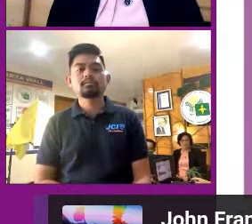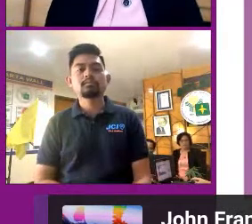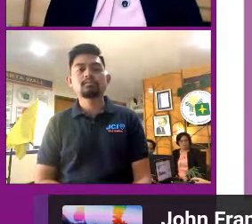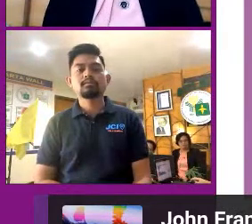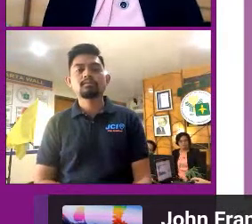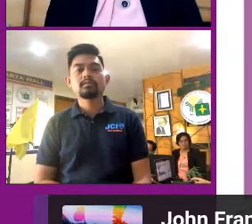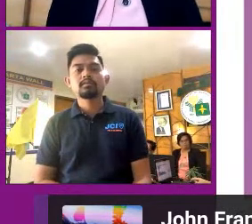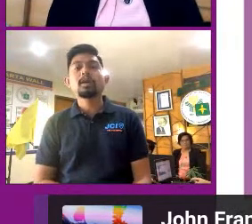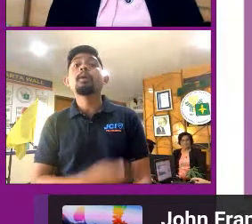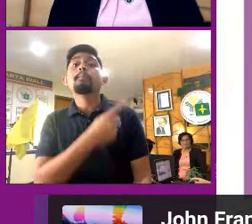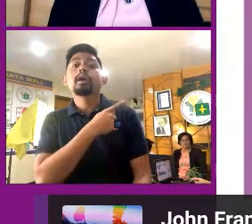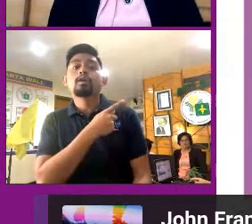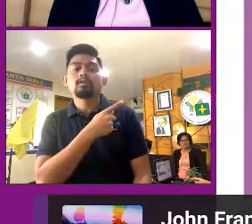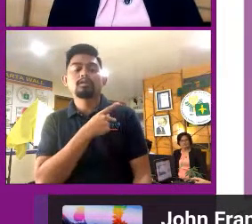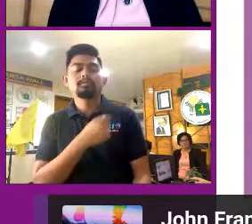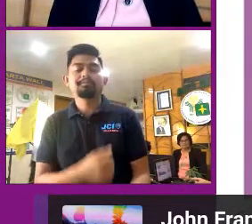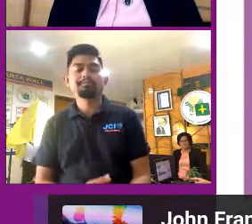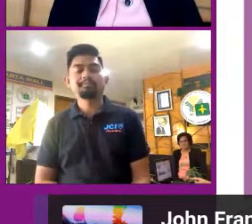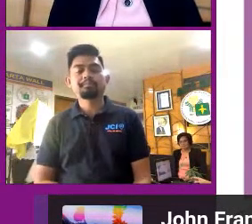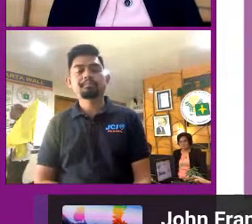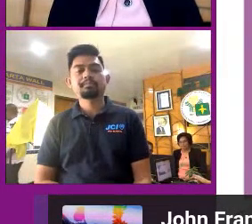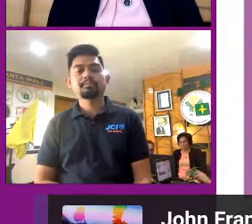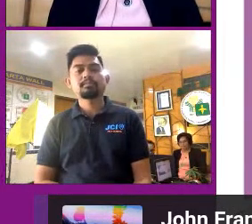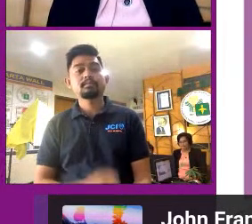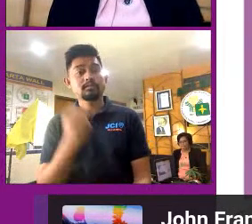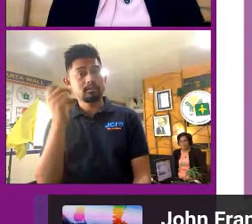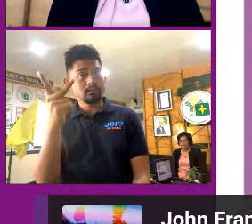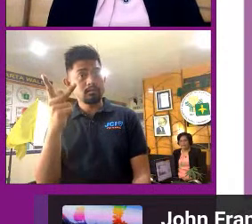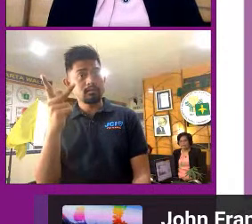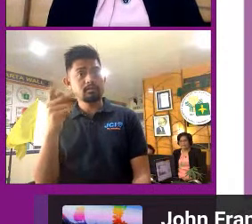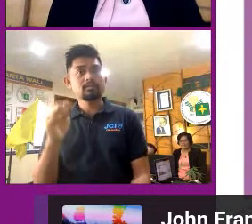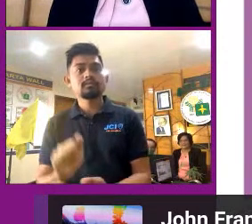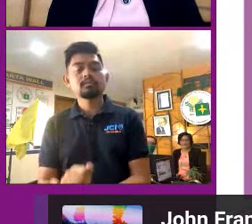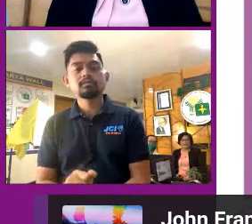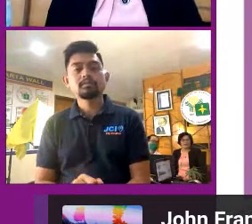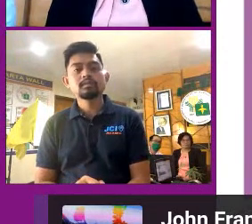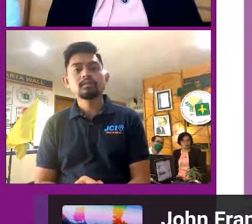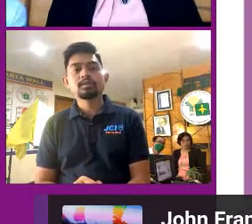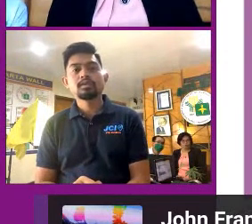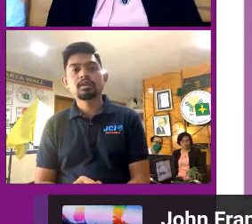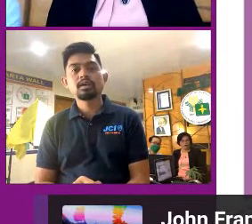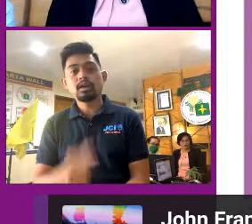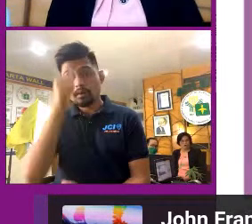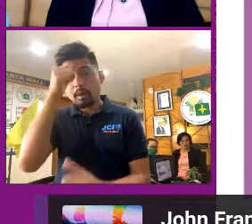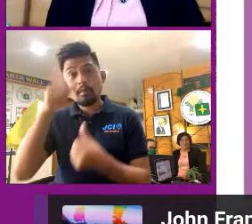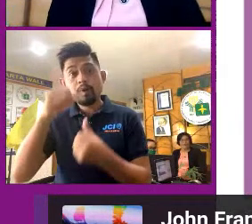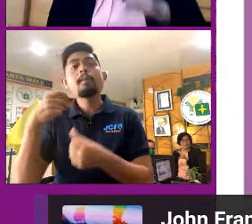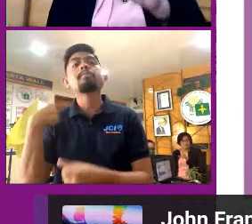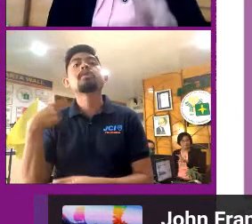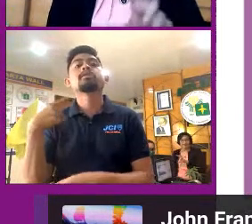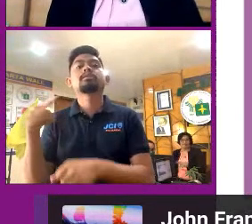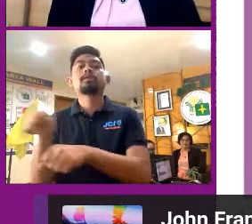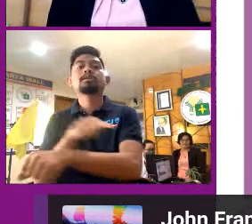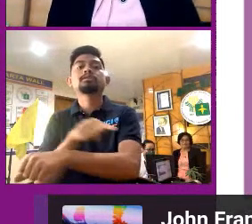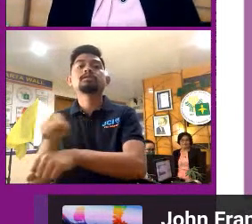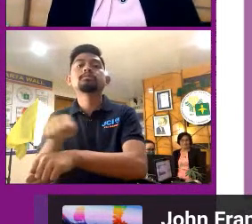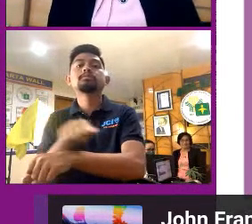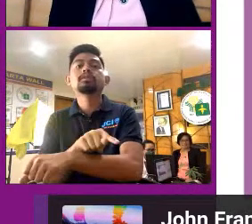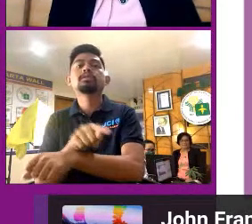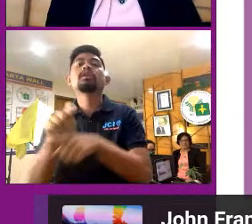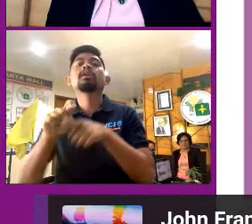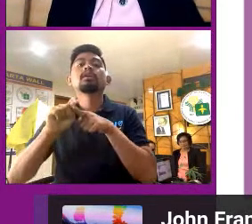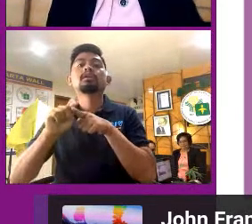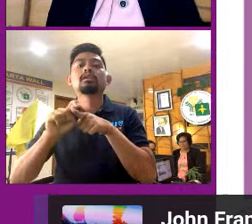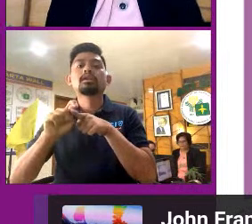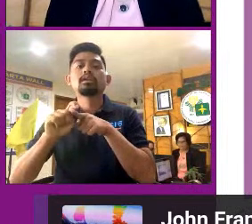aspect of person. So okay po, so may mga special training po para dyan sa mga topics na